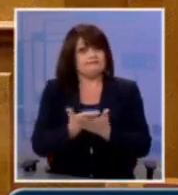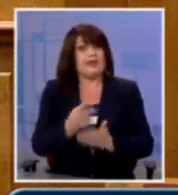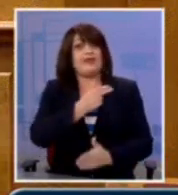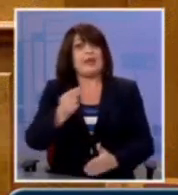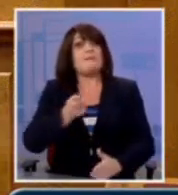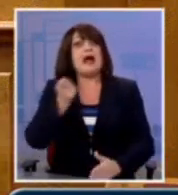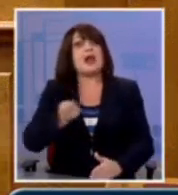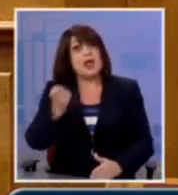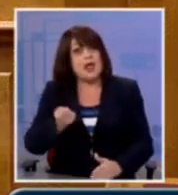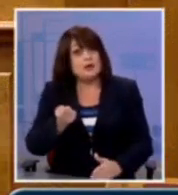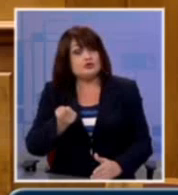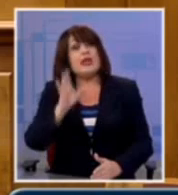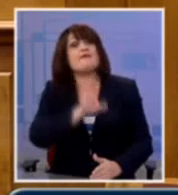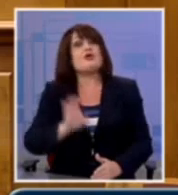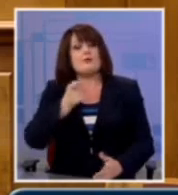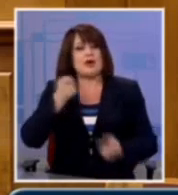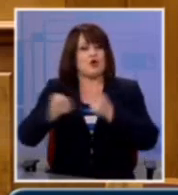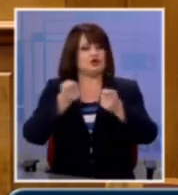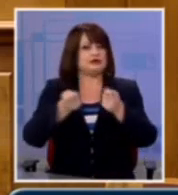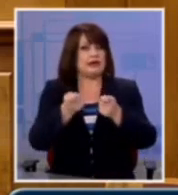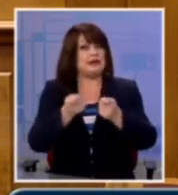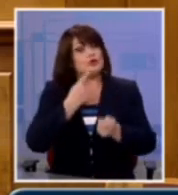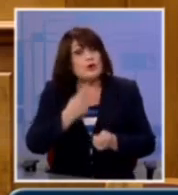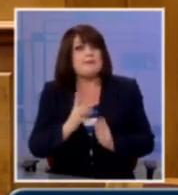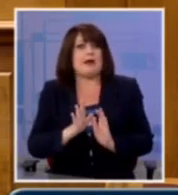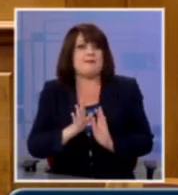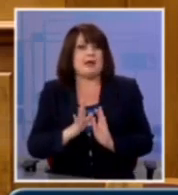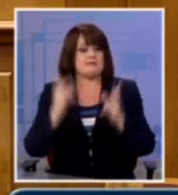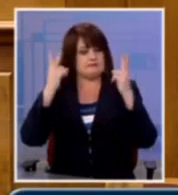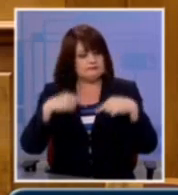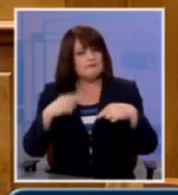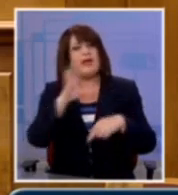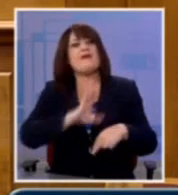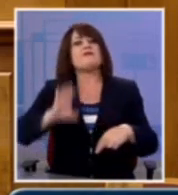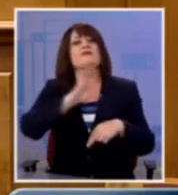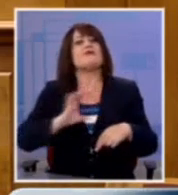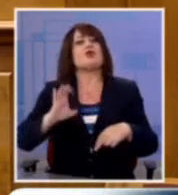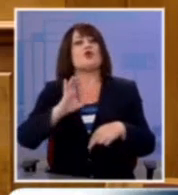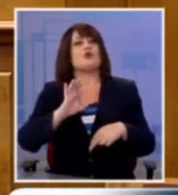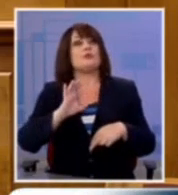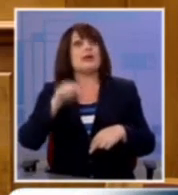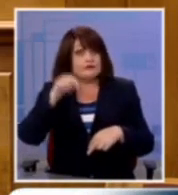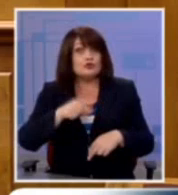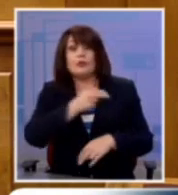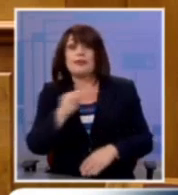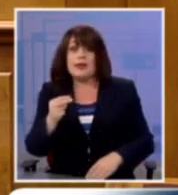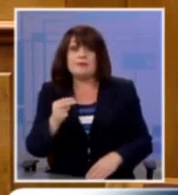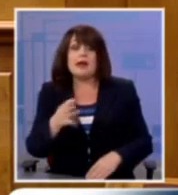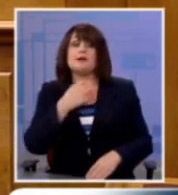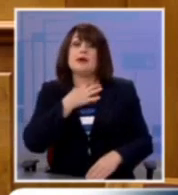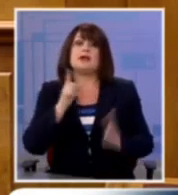αλλά και των ευρωπαϊκών χρεών. Πετύχαμε την αναγνώριση της πανευρωπαϊκής διάστασής του και της